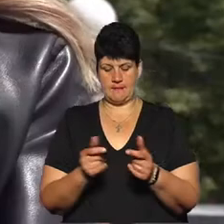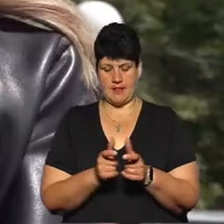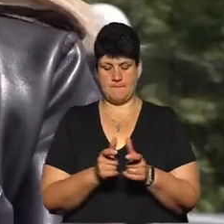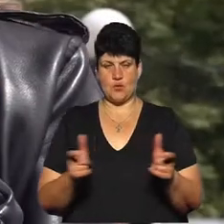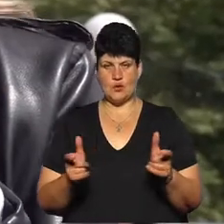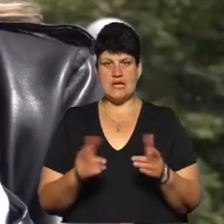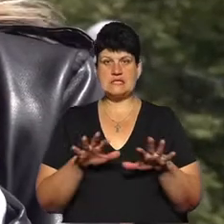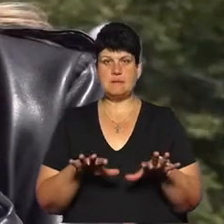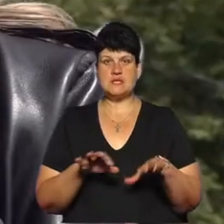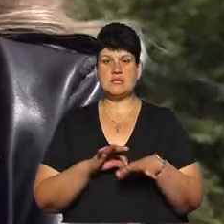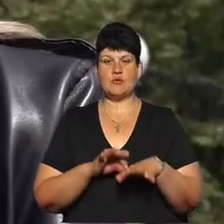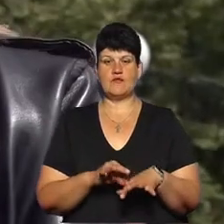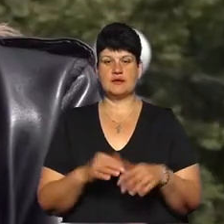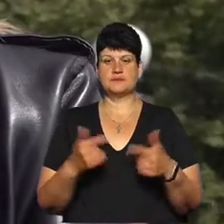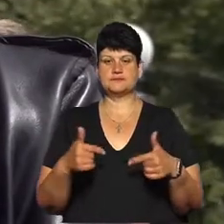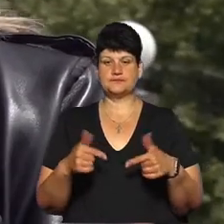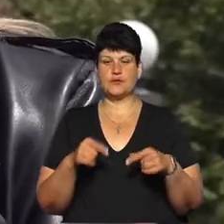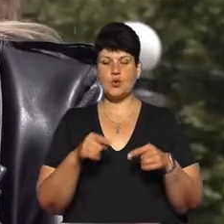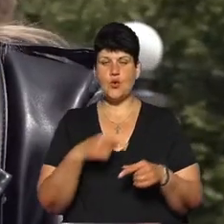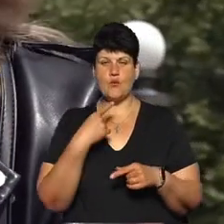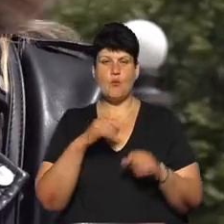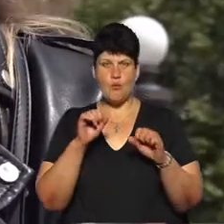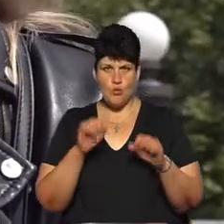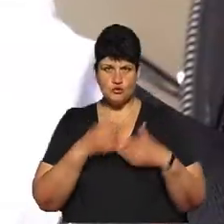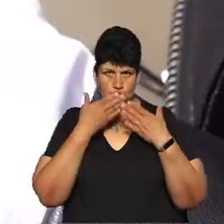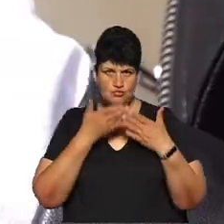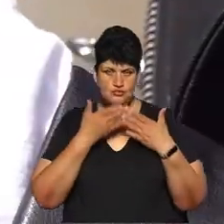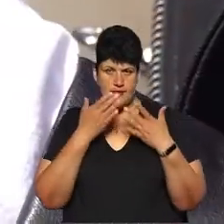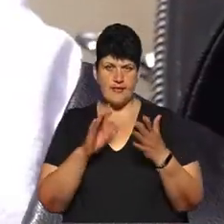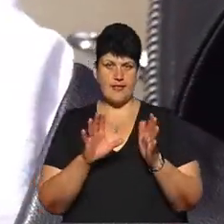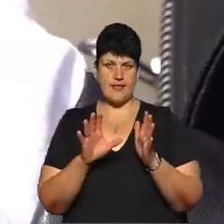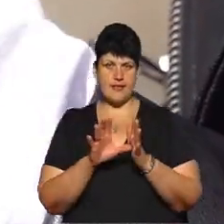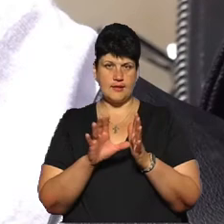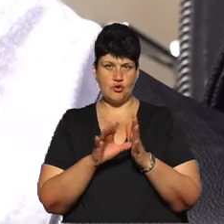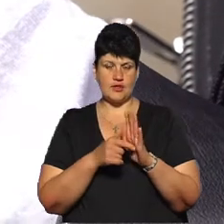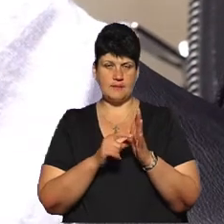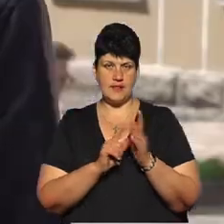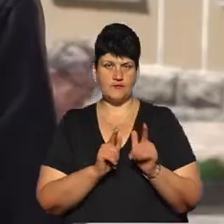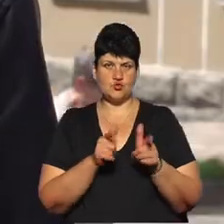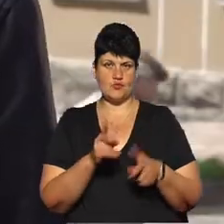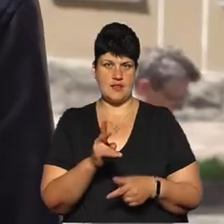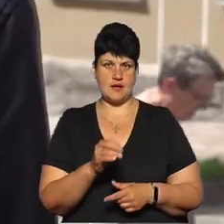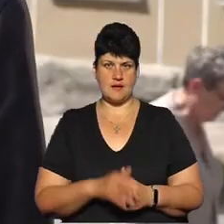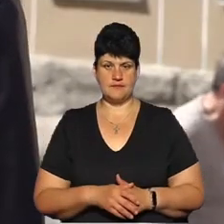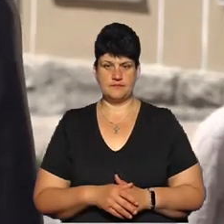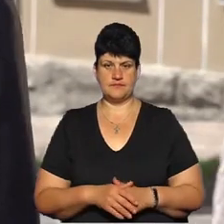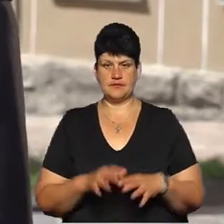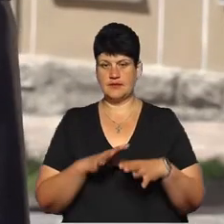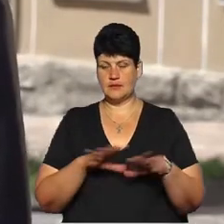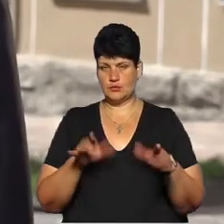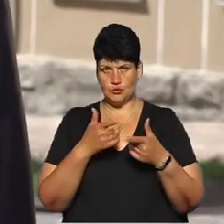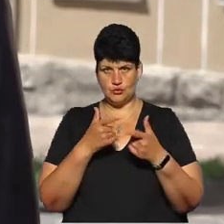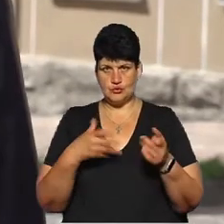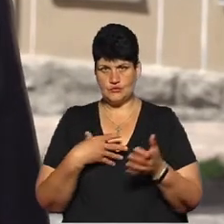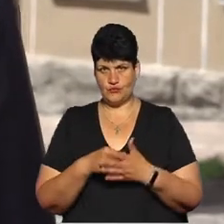з місцем проведення іспиту. Його, каже, можна прочитати в електронному кабінеті вступника. Не буду оголошувати свою